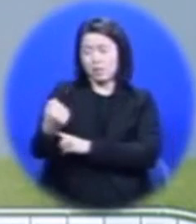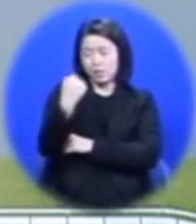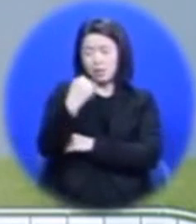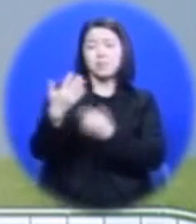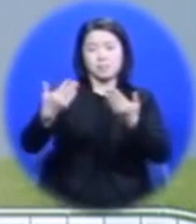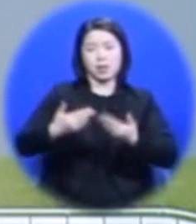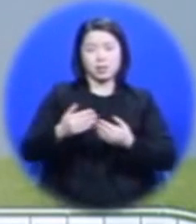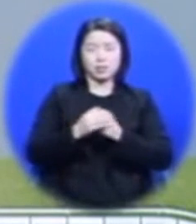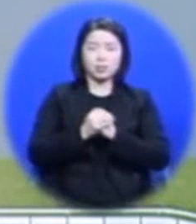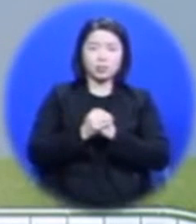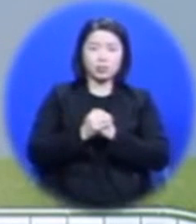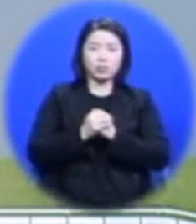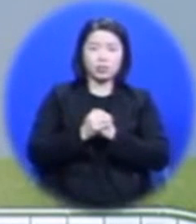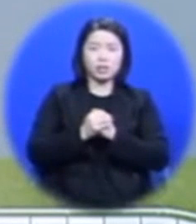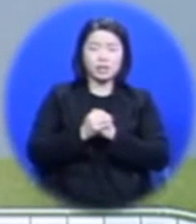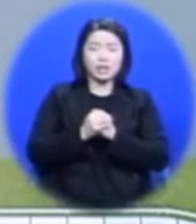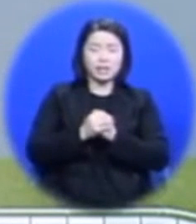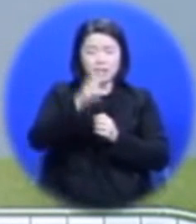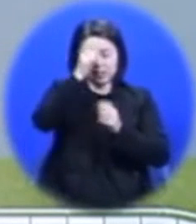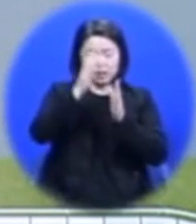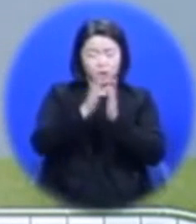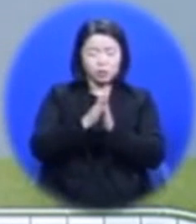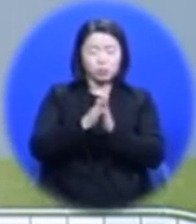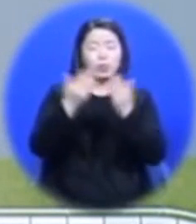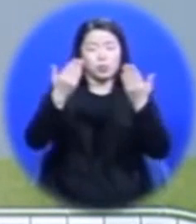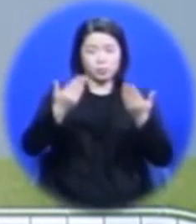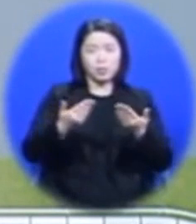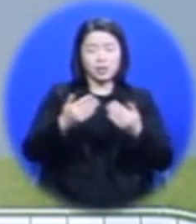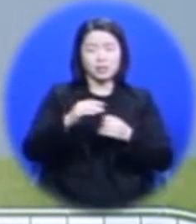얻었어요. 기도할 힘을 얻었어요.